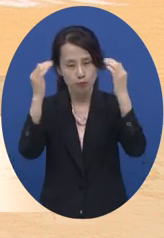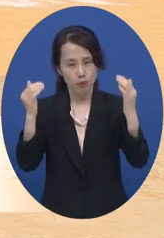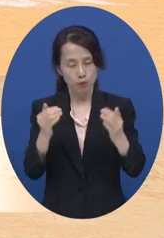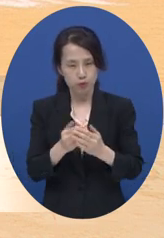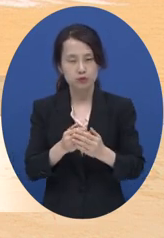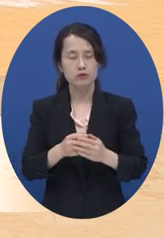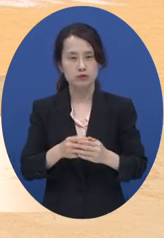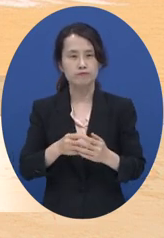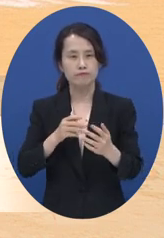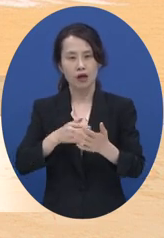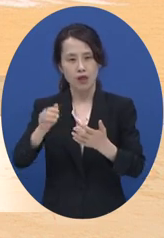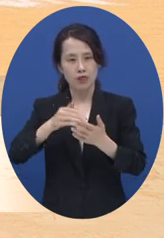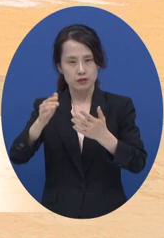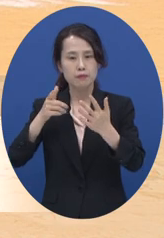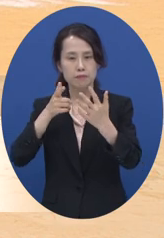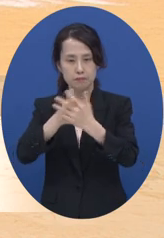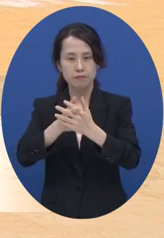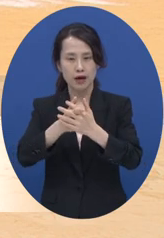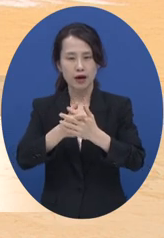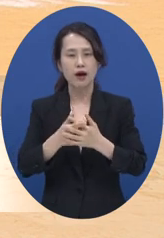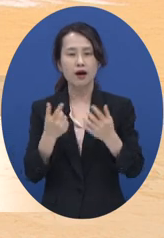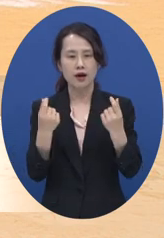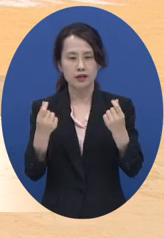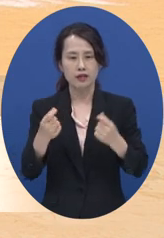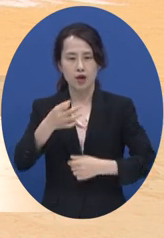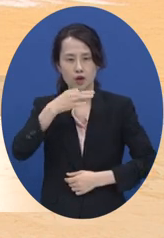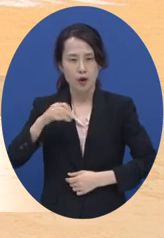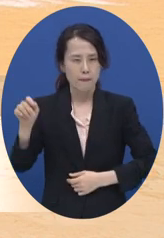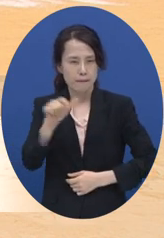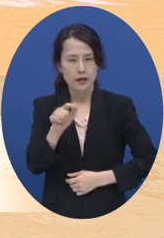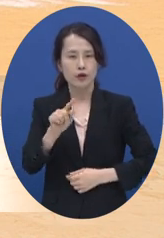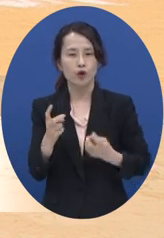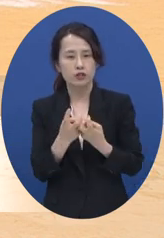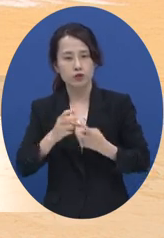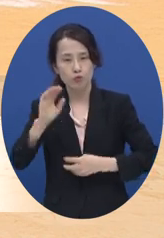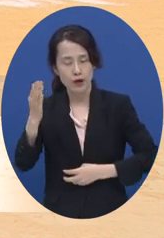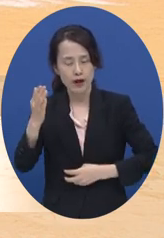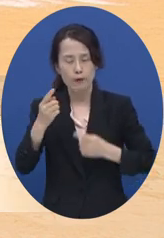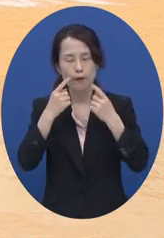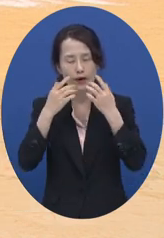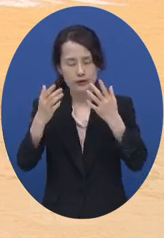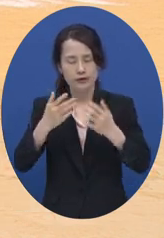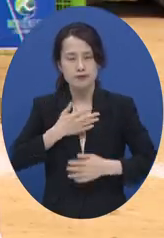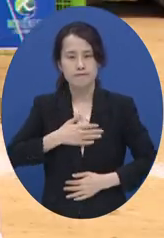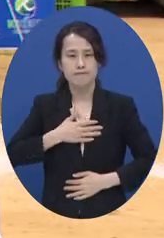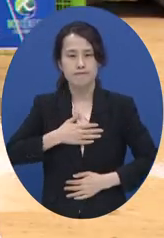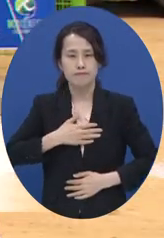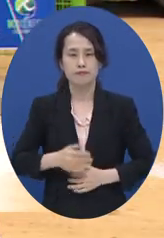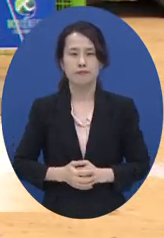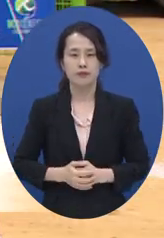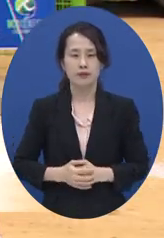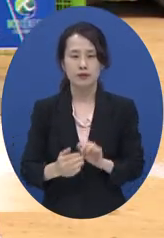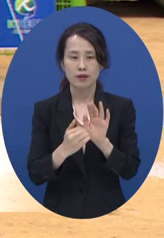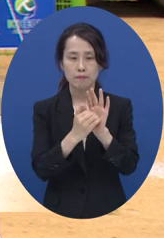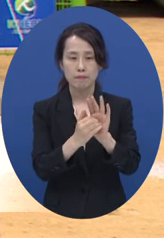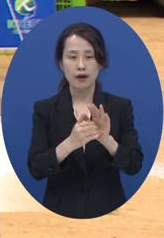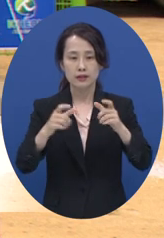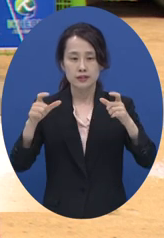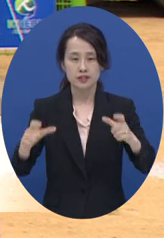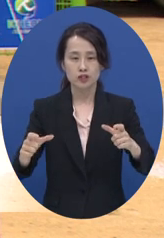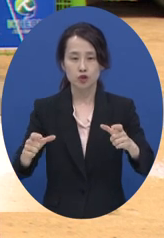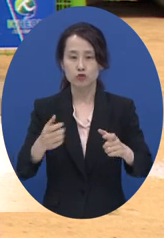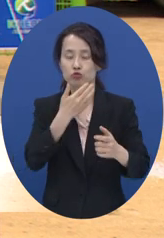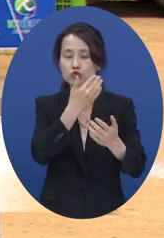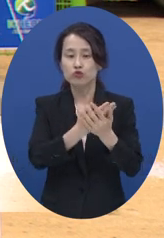들어오면서 그더 효율적으로 빠르게 어떻게 해야 되는지가 확실하게 그림이 그려졌습니다. 차단 방역의 중요성에